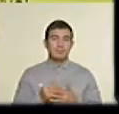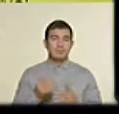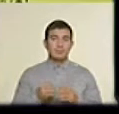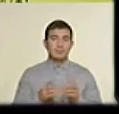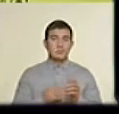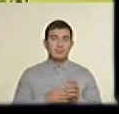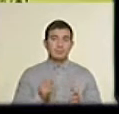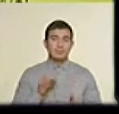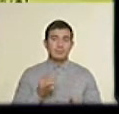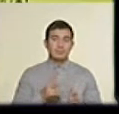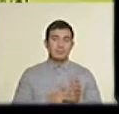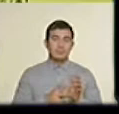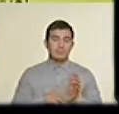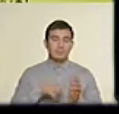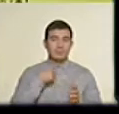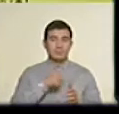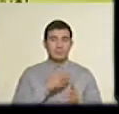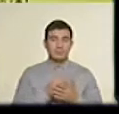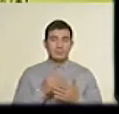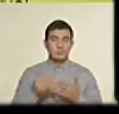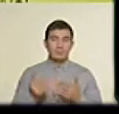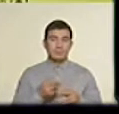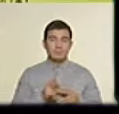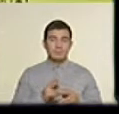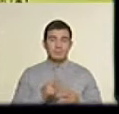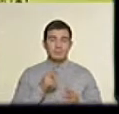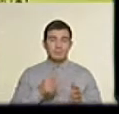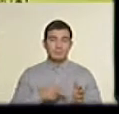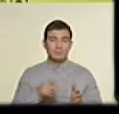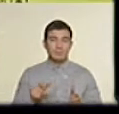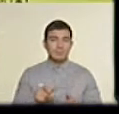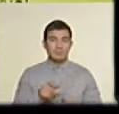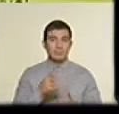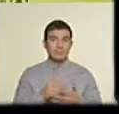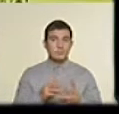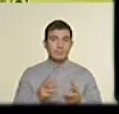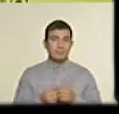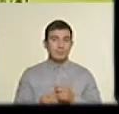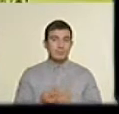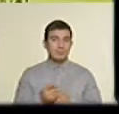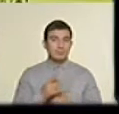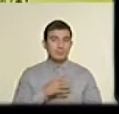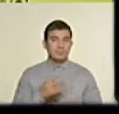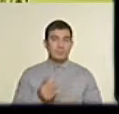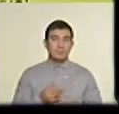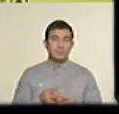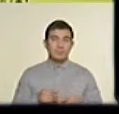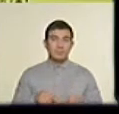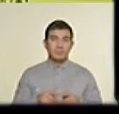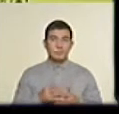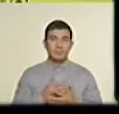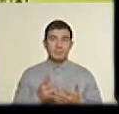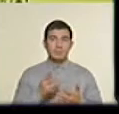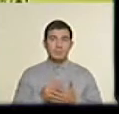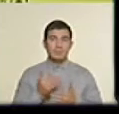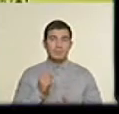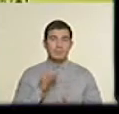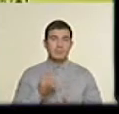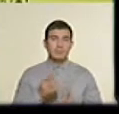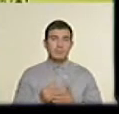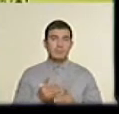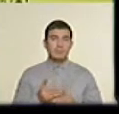asrning 80. yillari temir yo'l qurilishi bilan bir qatorda vujudga kelgan. Dastlabki telegraf stansiyasi bundan bir asr